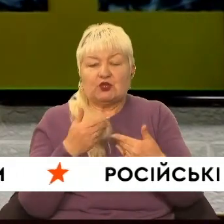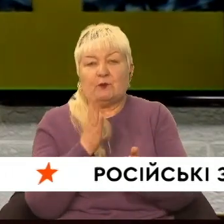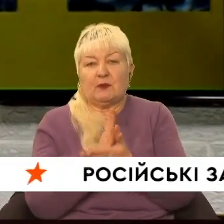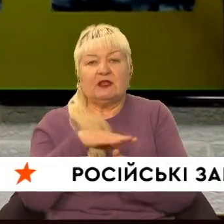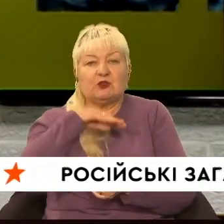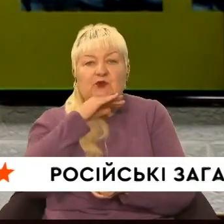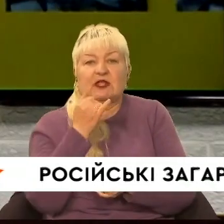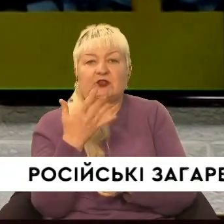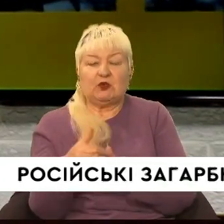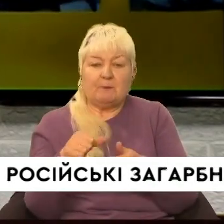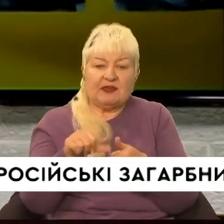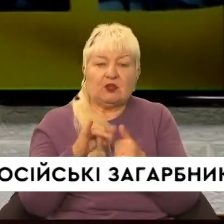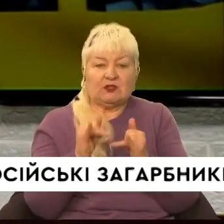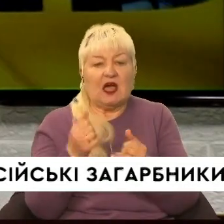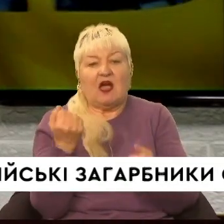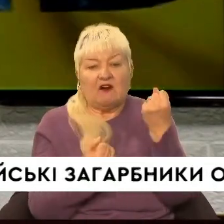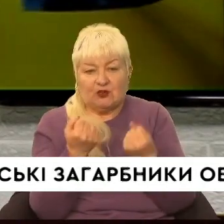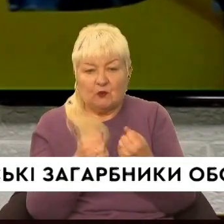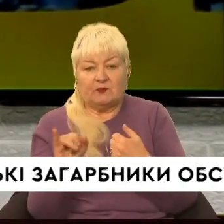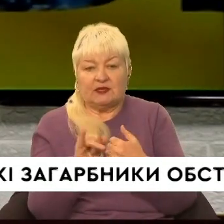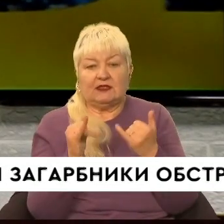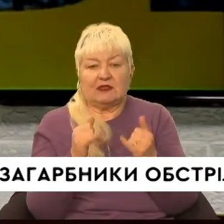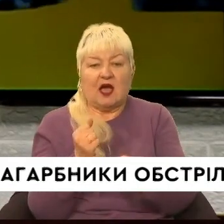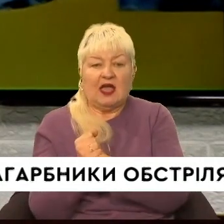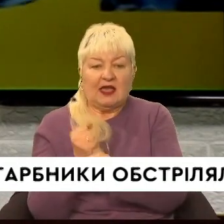мали достатню кількість пального і для автомобілів, і для генераторів.